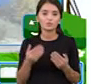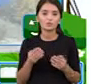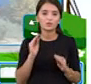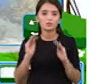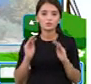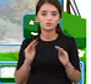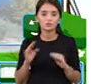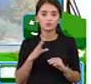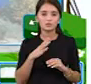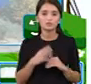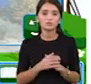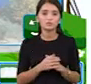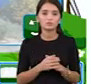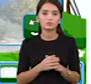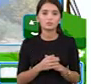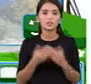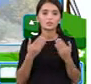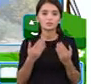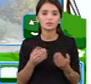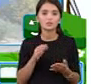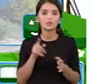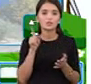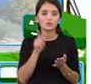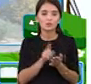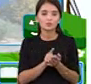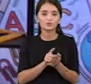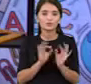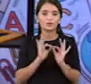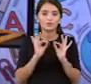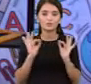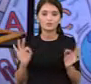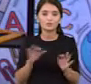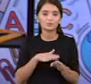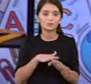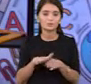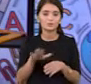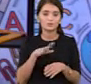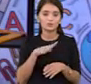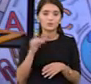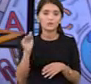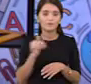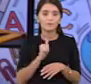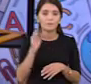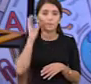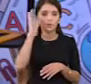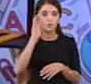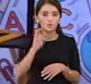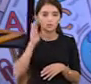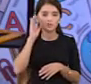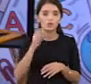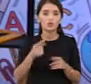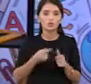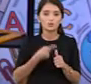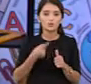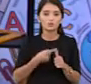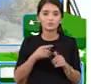Mana buni ham joylashtirdik. Mana siz bu topshiriqni a'lo darajada uddaladingiz va